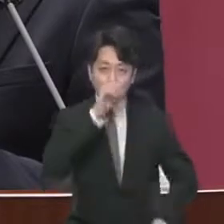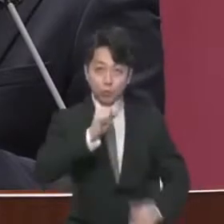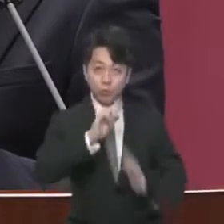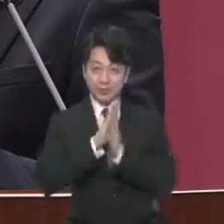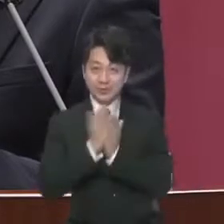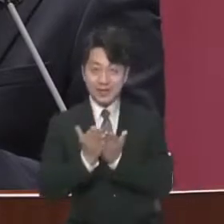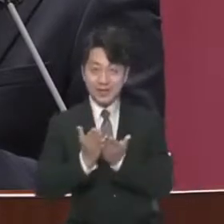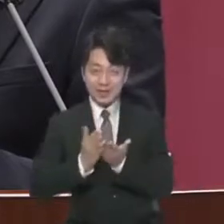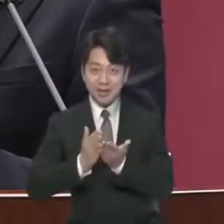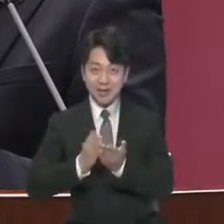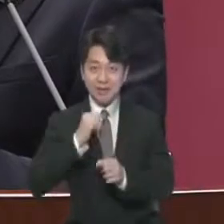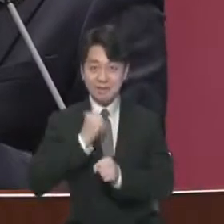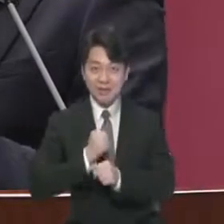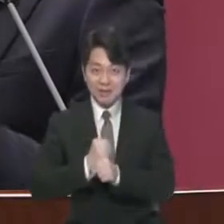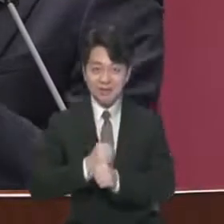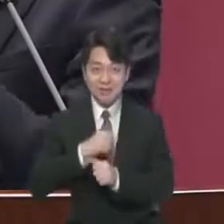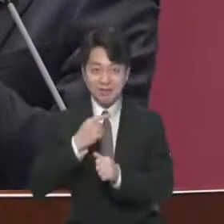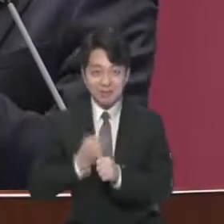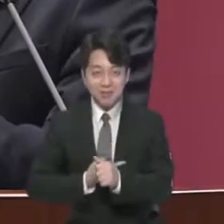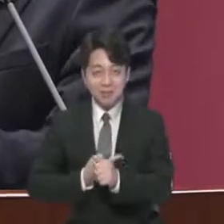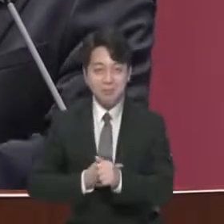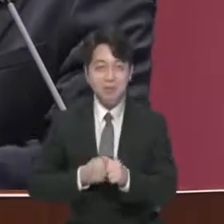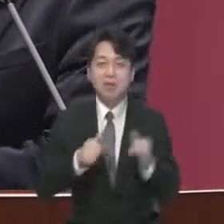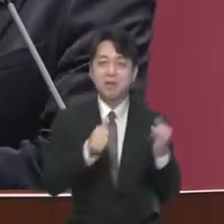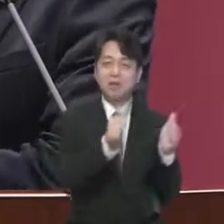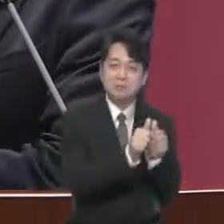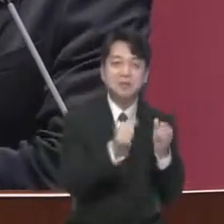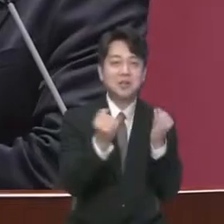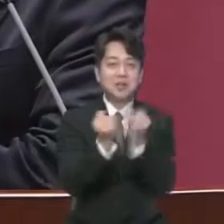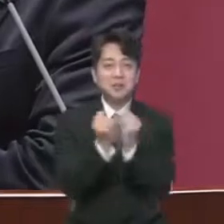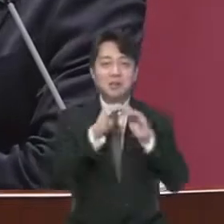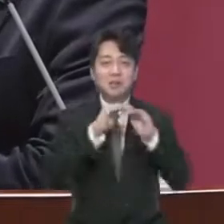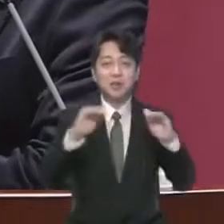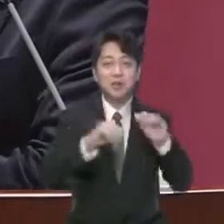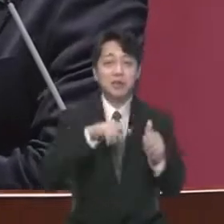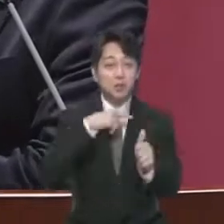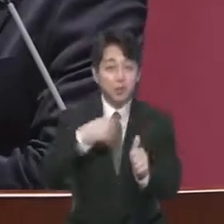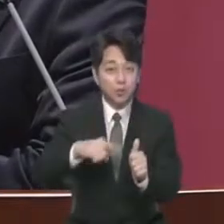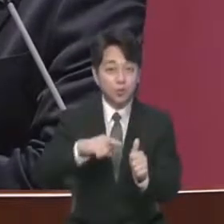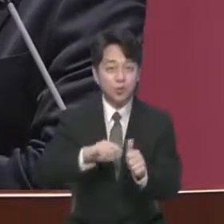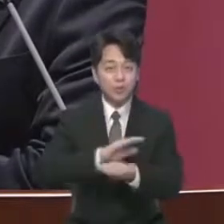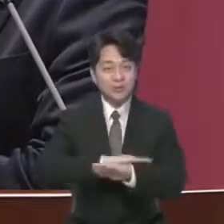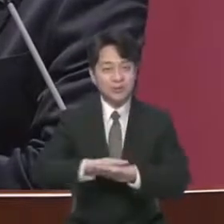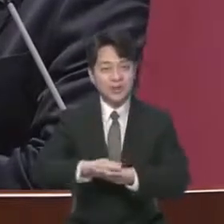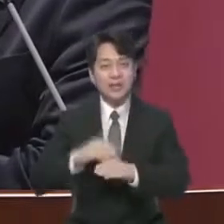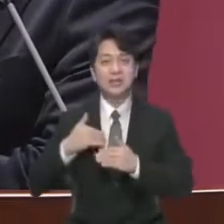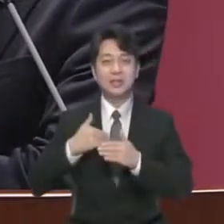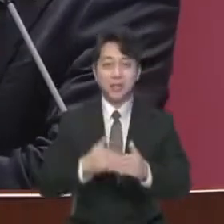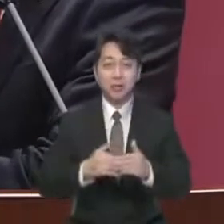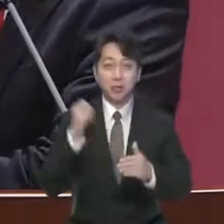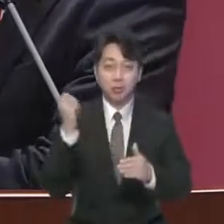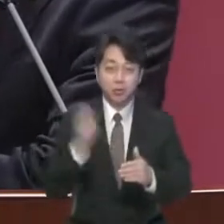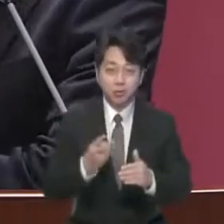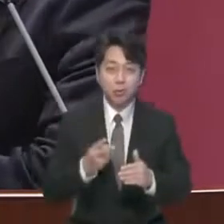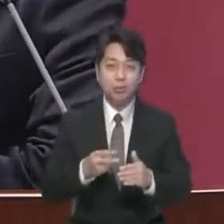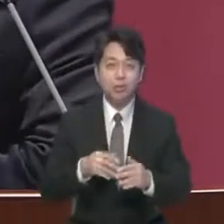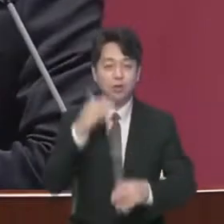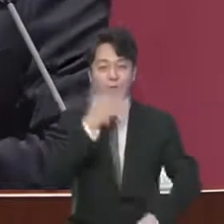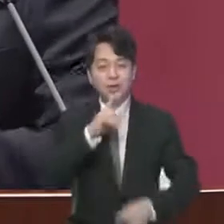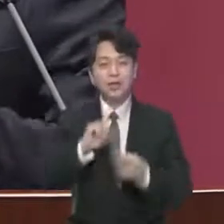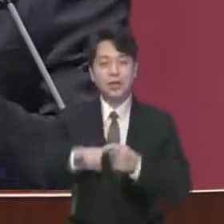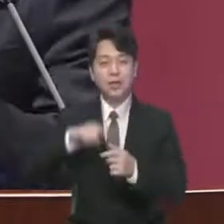정책관이 실제로 이제 일을 하게 되면은 그런 부분들을 훨씬 더 좀 세밀하게 살펴보고 제안도 드리고